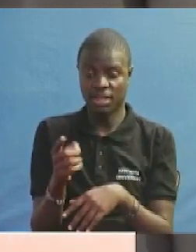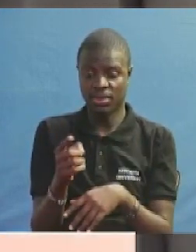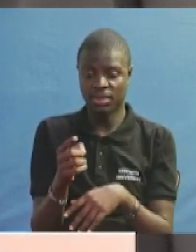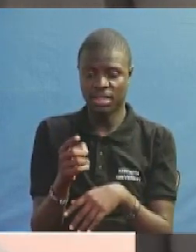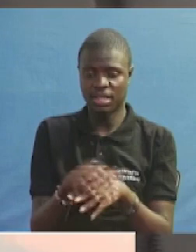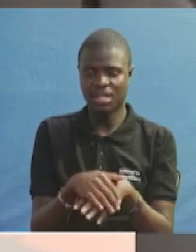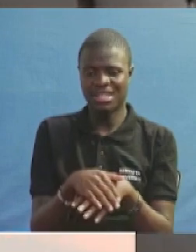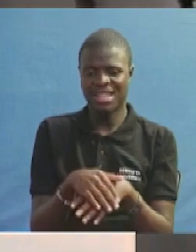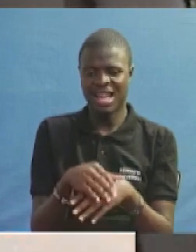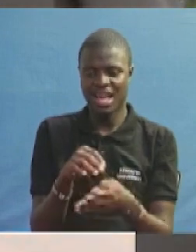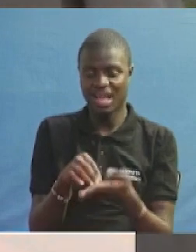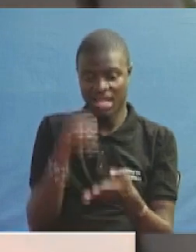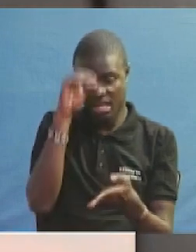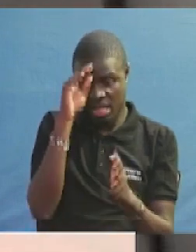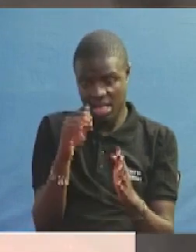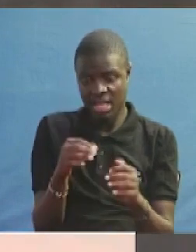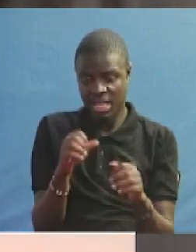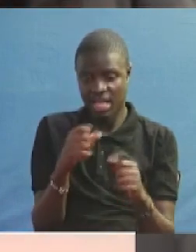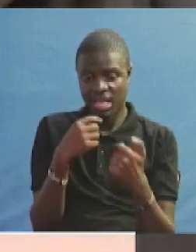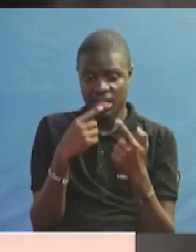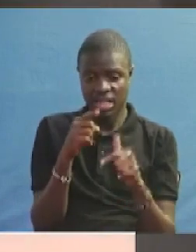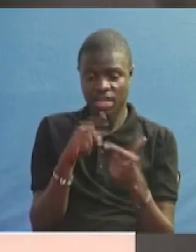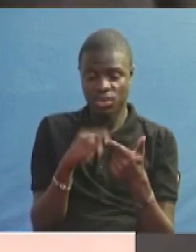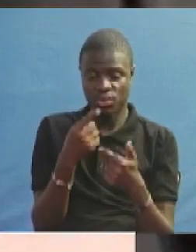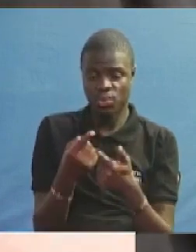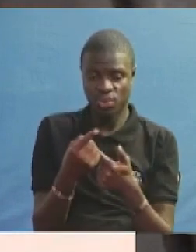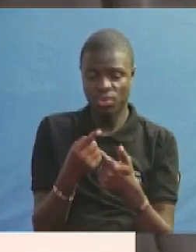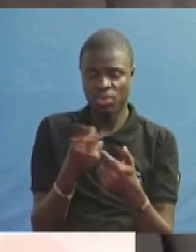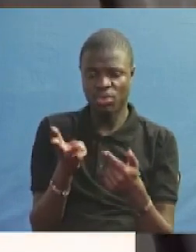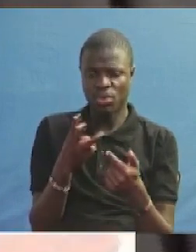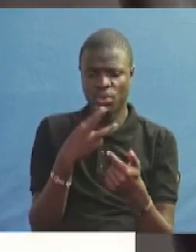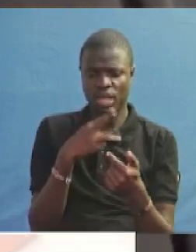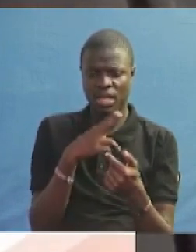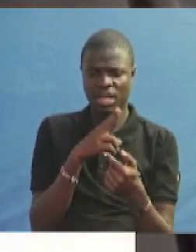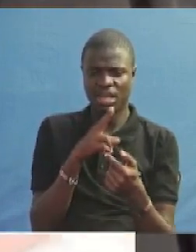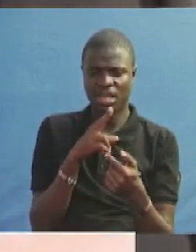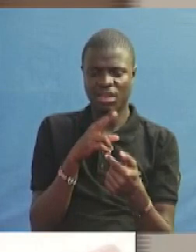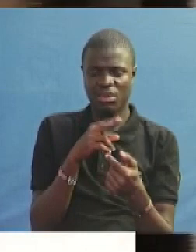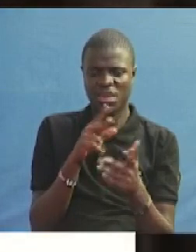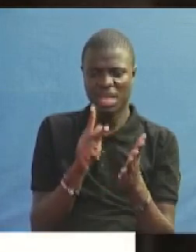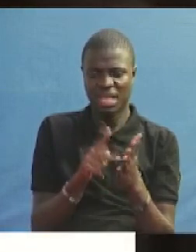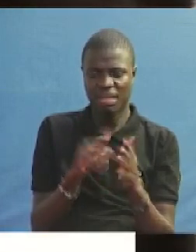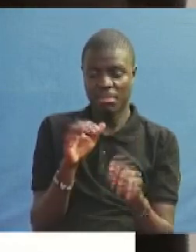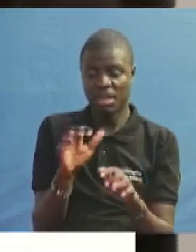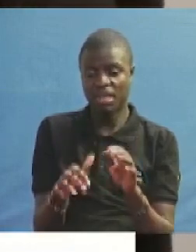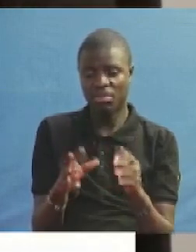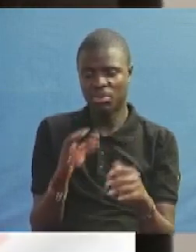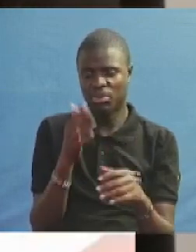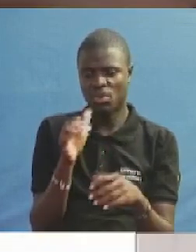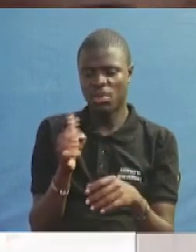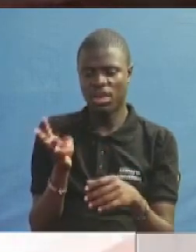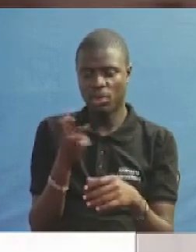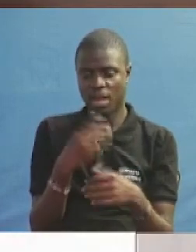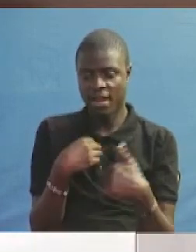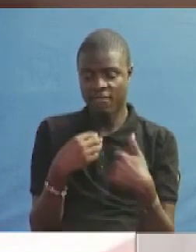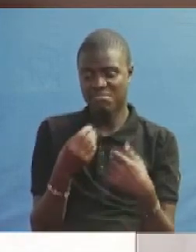anaweza kuambia mimi babangu anafuga ngombe, anatoa pesa 40. Mmoja wa